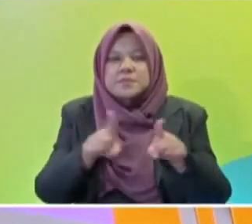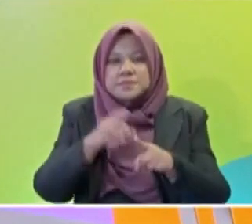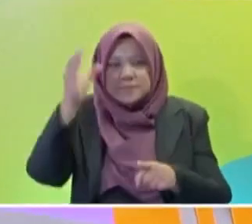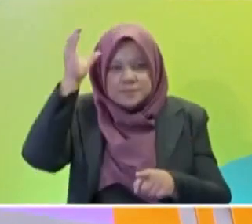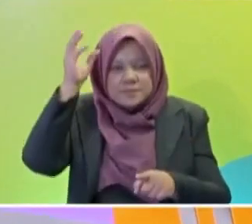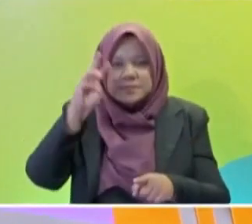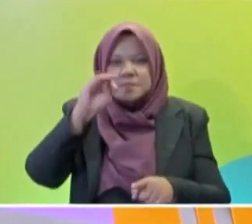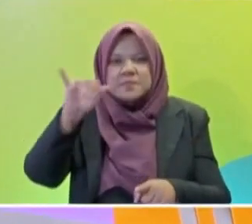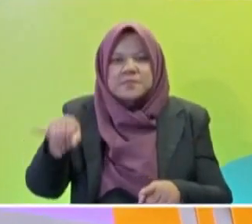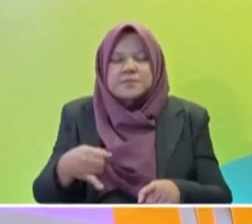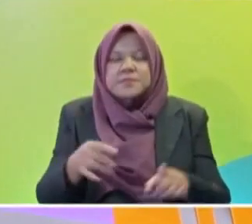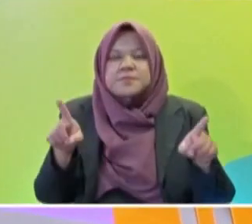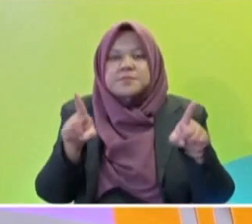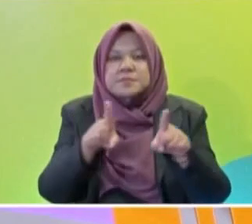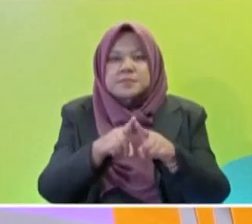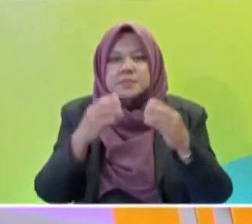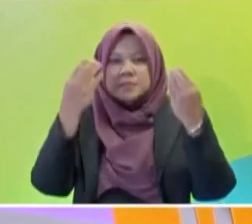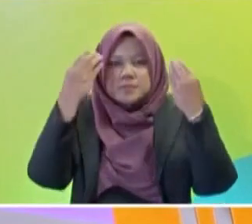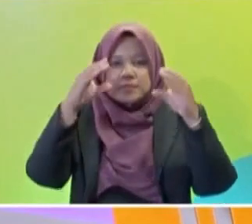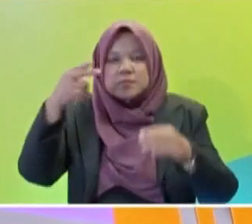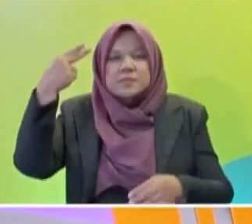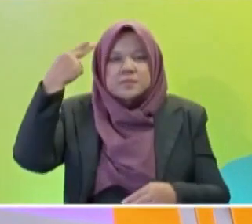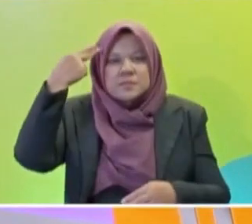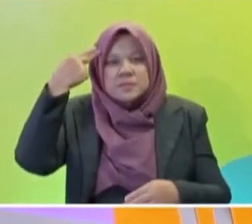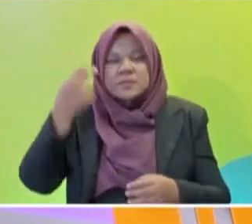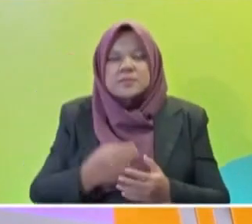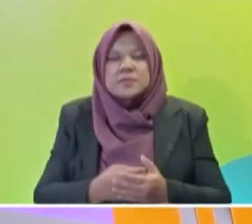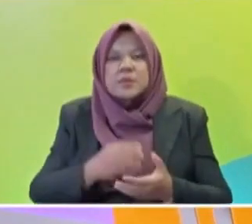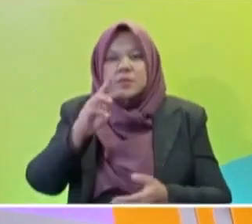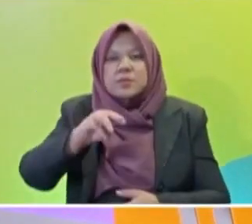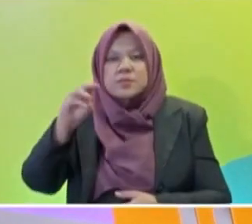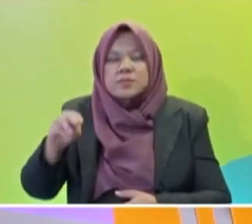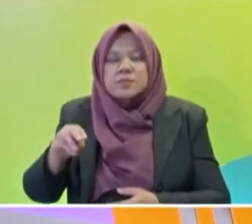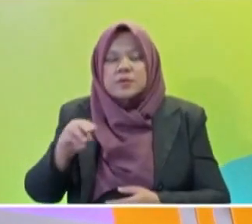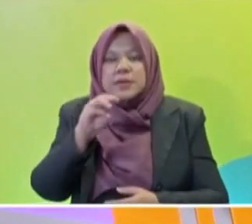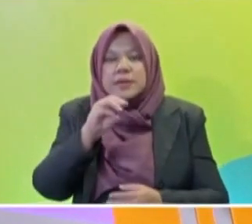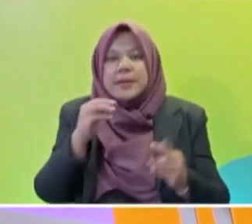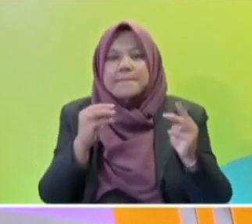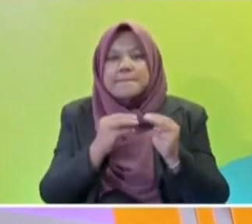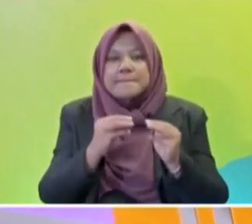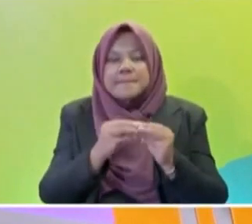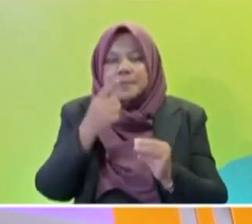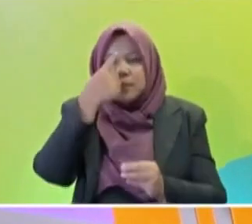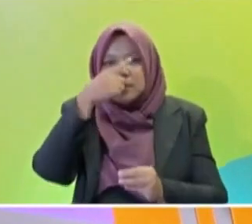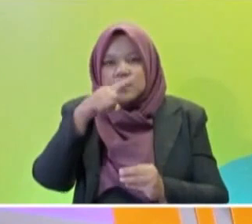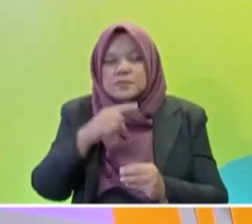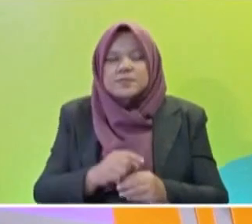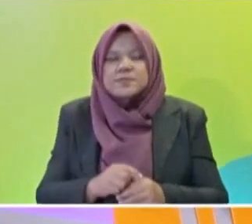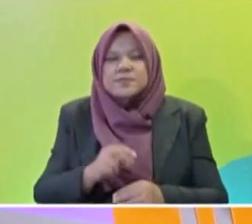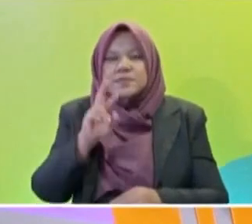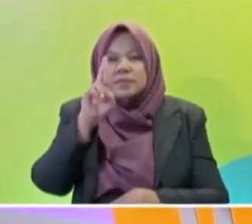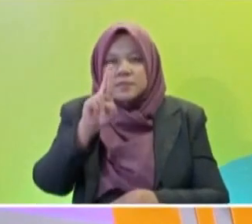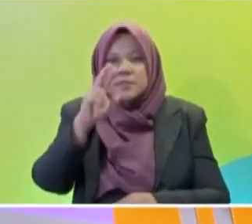anda dan hari ini kita bersama dengan checkgu Halim dan juga murid-murid di Google mix untuk mata pelajaran